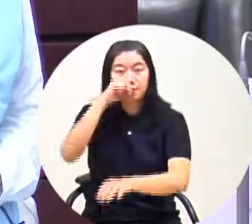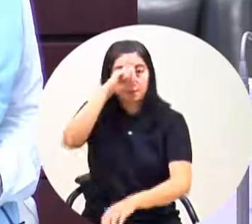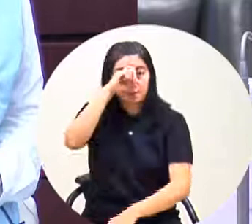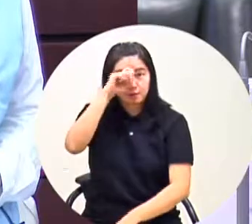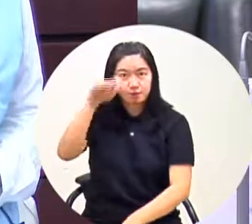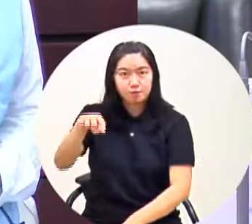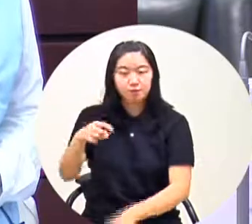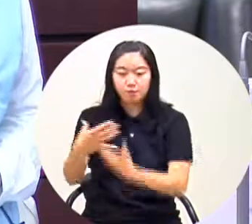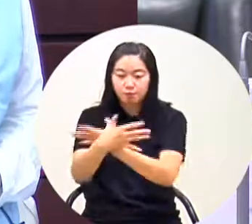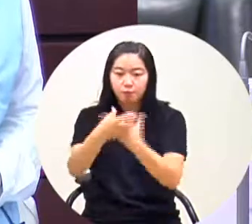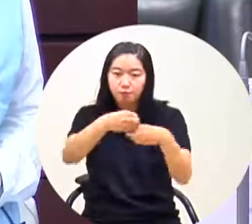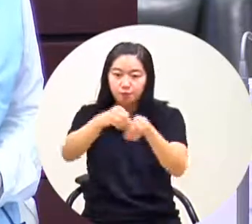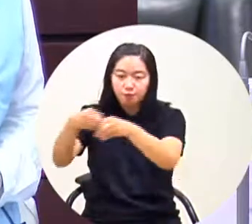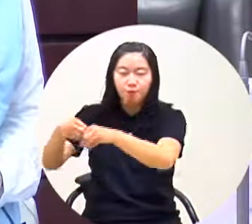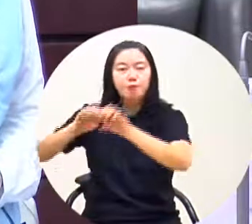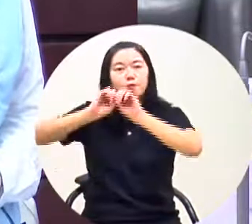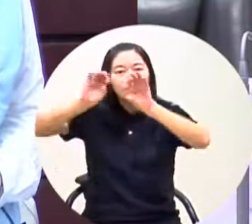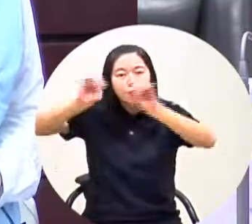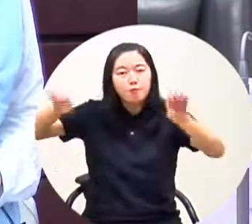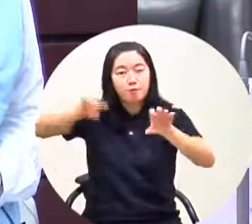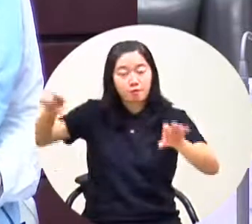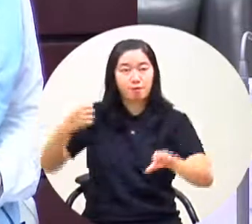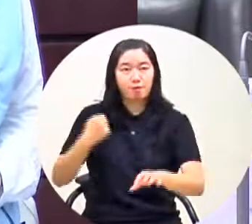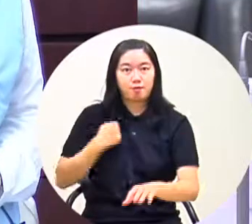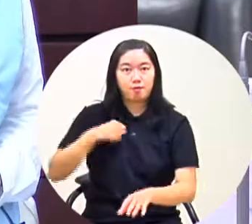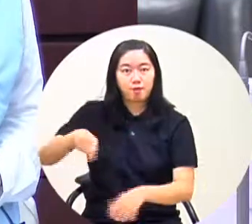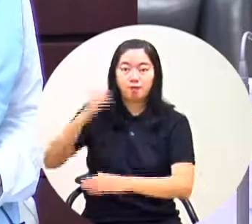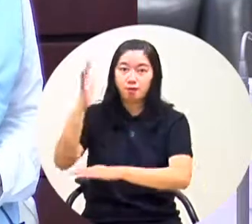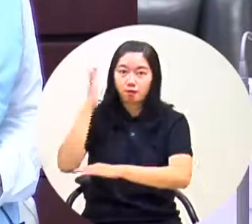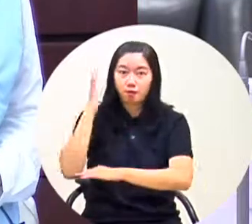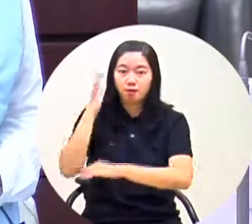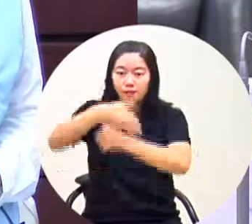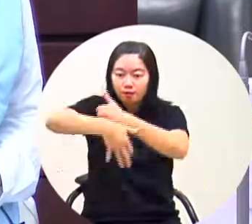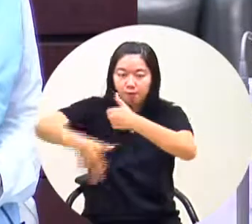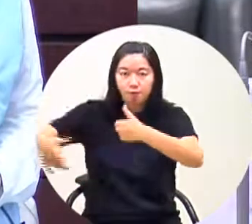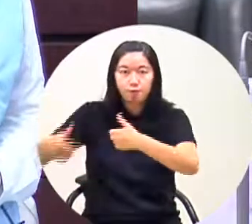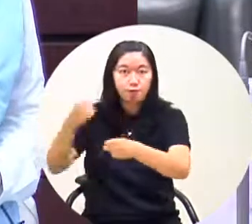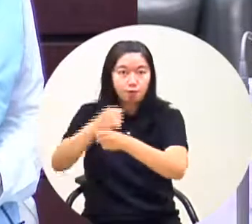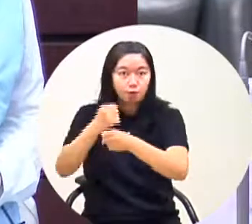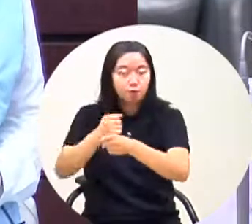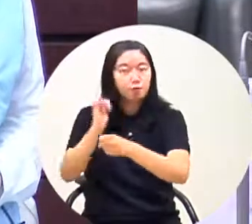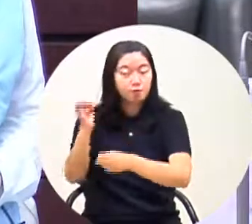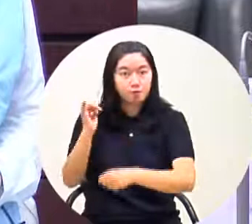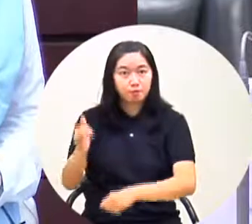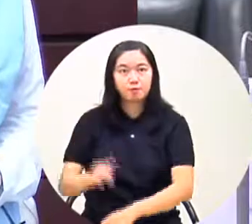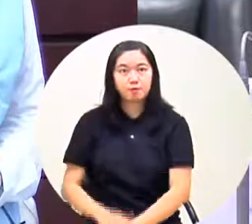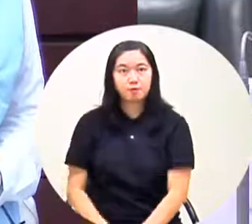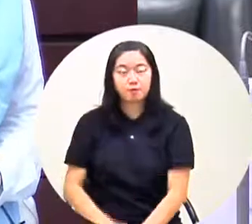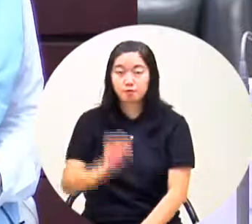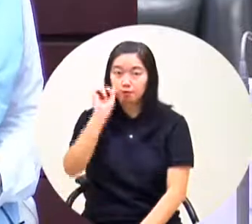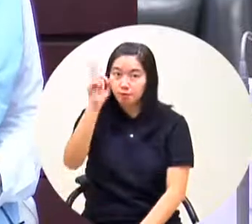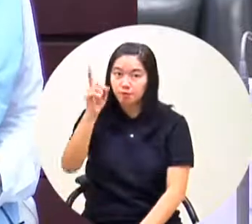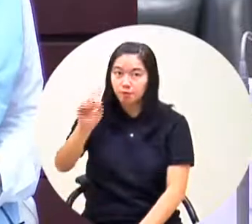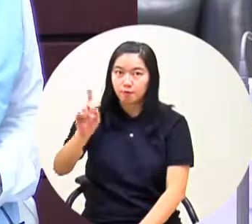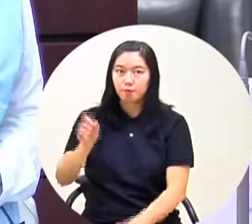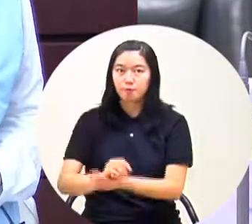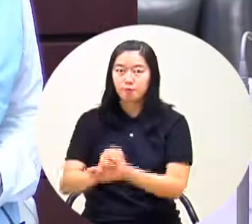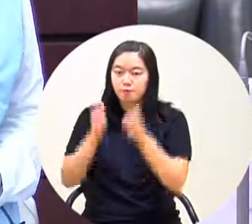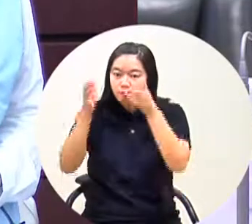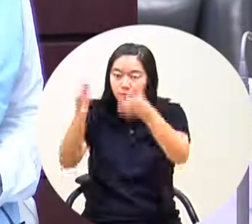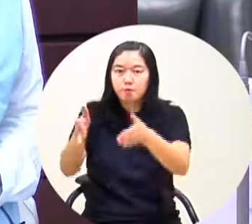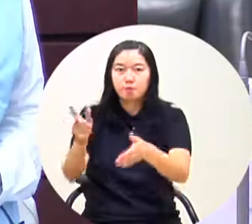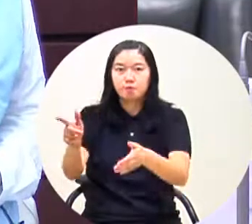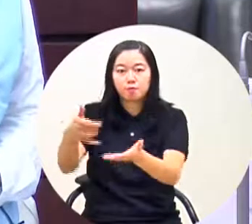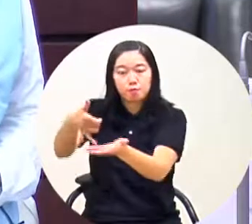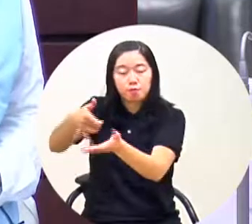送礼物的推广，让大家知道公部门的就业服务其实做得也很好，尤其是对一些特定对象比较弱